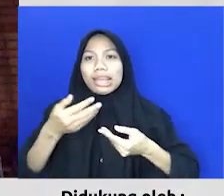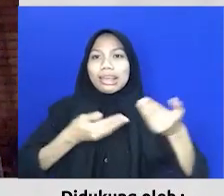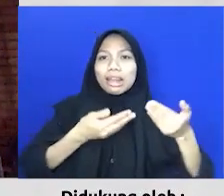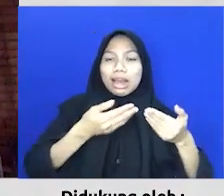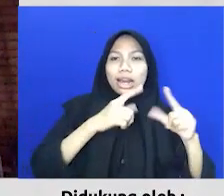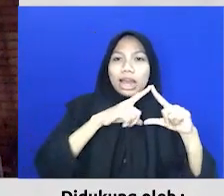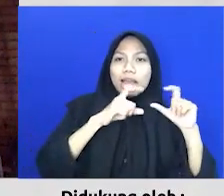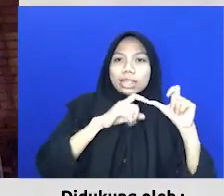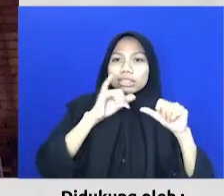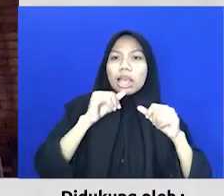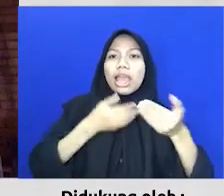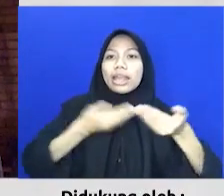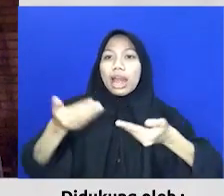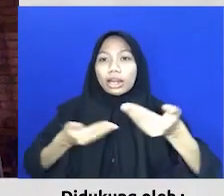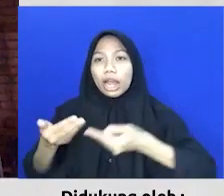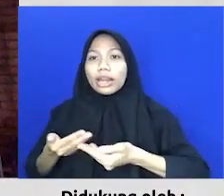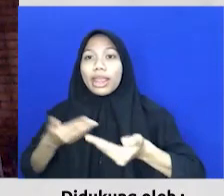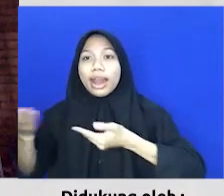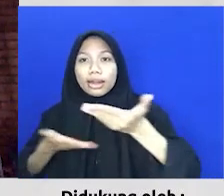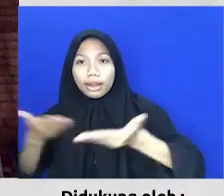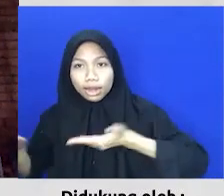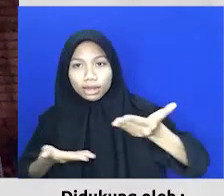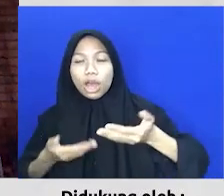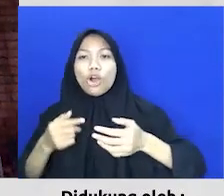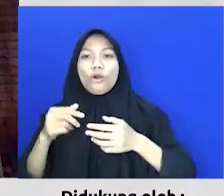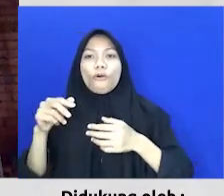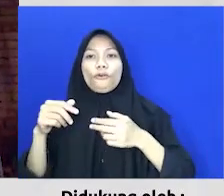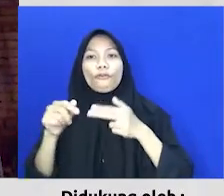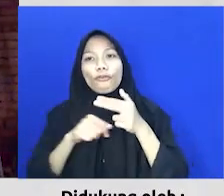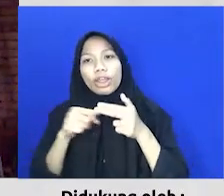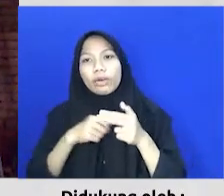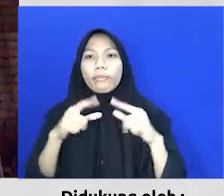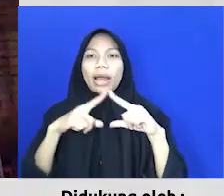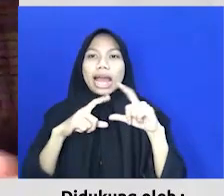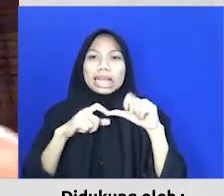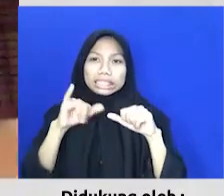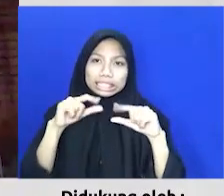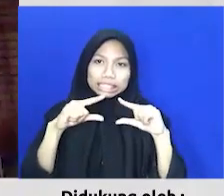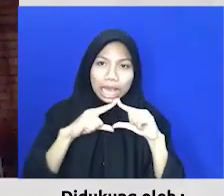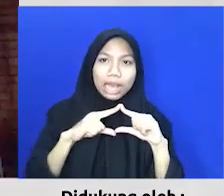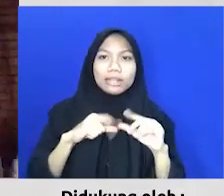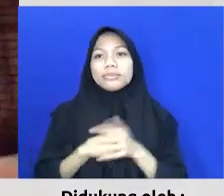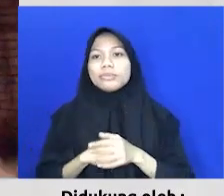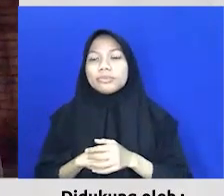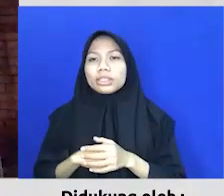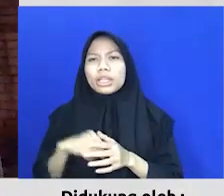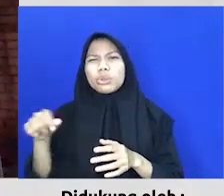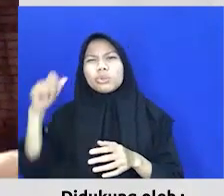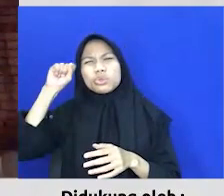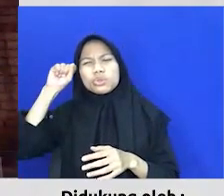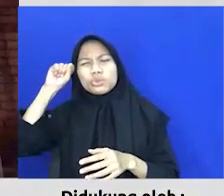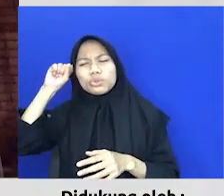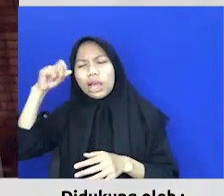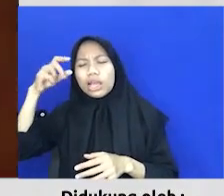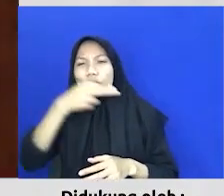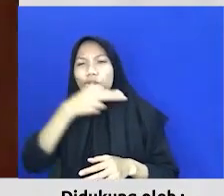pengalaman sebagai seorang yang paham apa ya, Pak, memiliki pemahaman terhadap situasi sosial